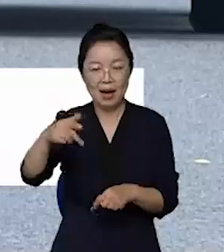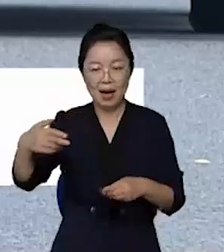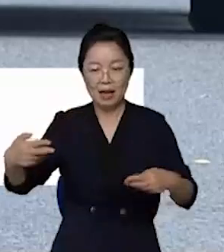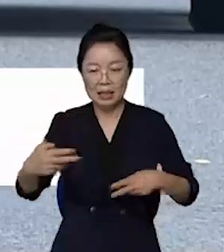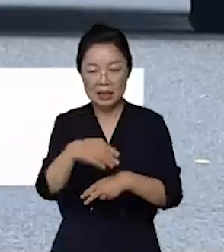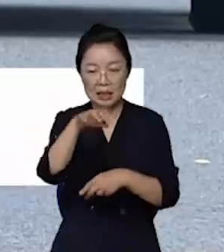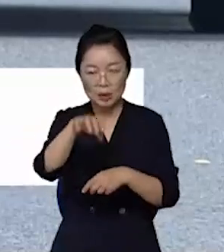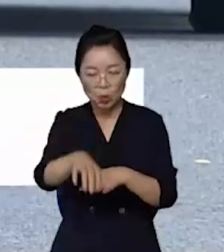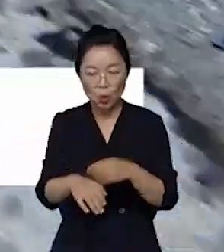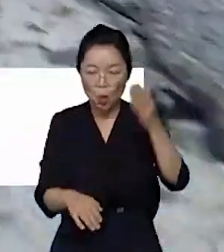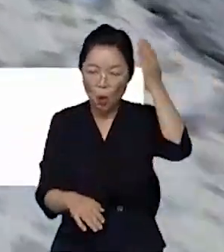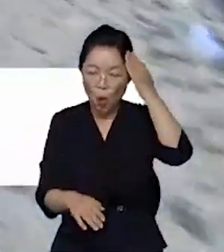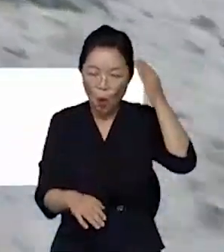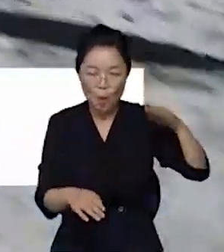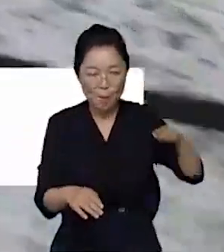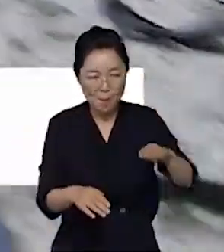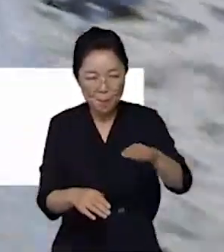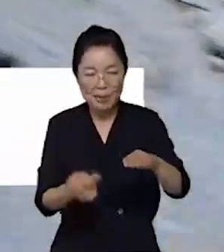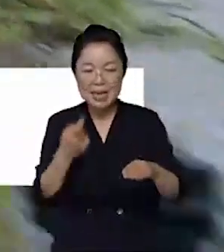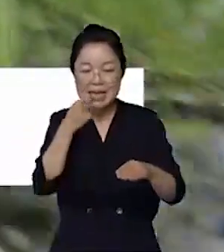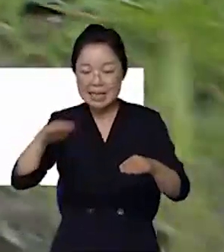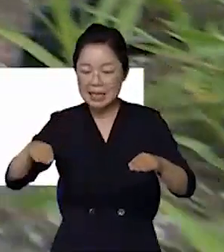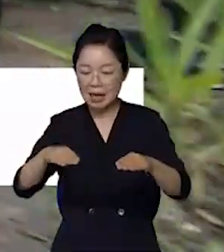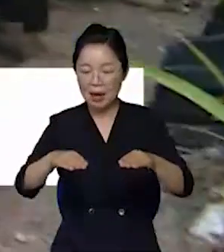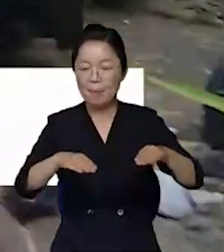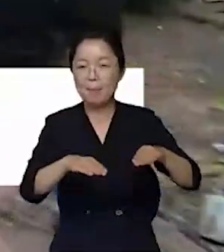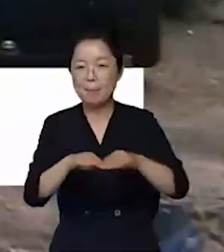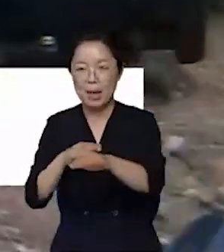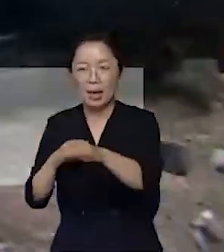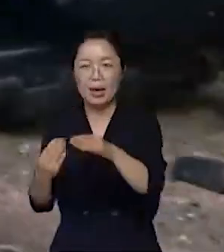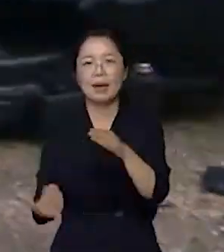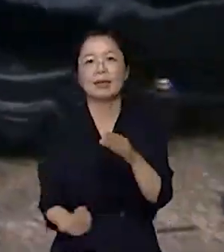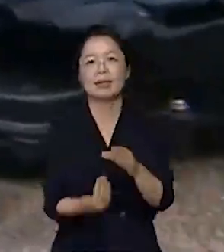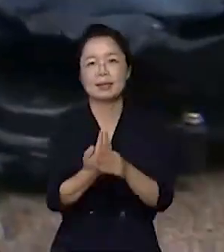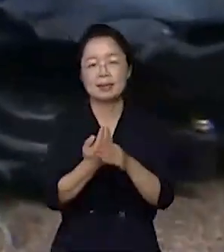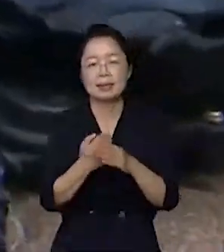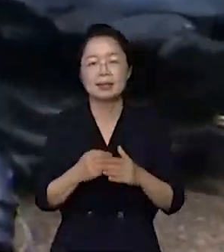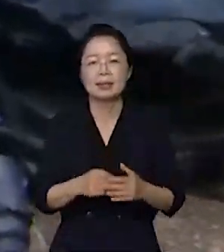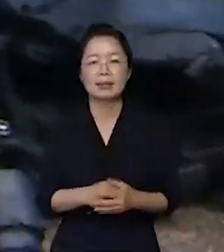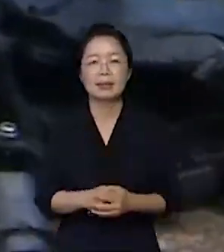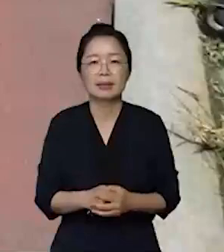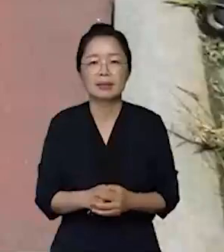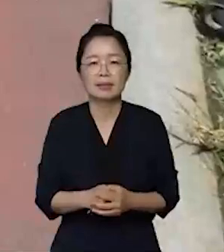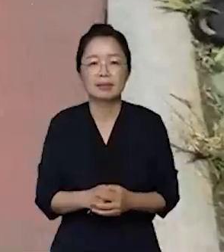검정색 승 합쳐 흰색 승용차가 충돌하는 사고가 발생했습니다